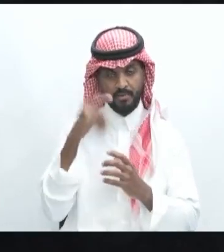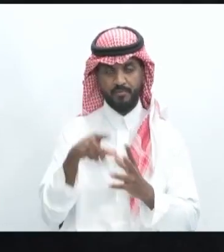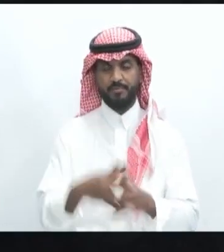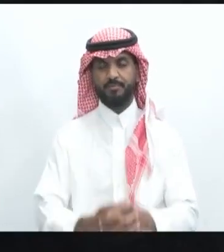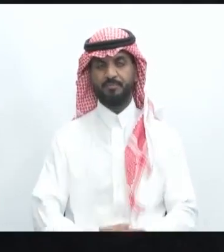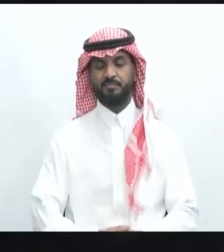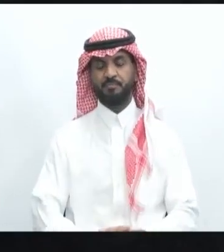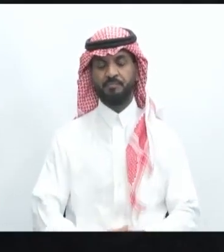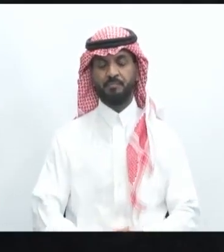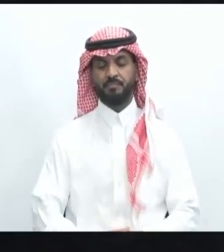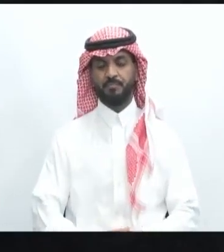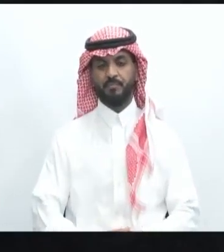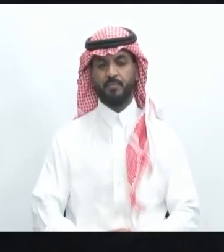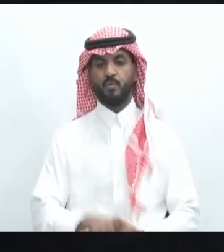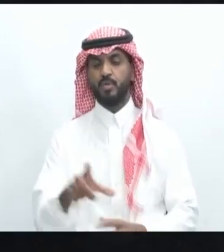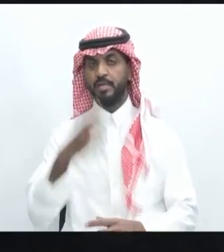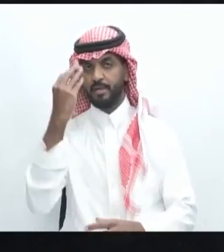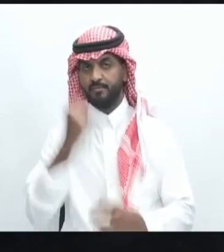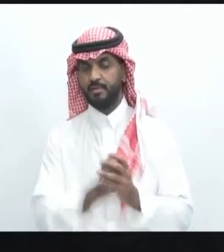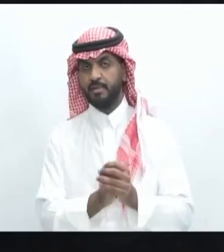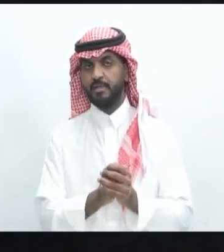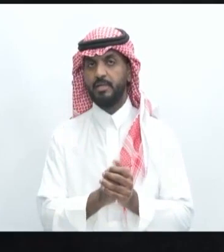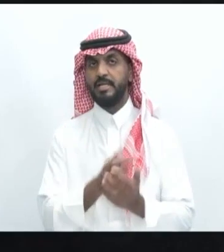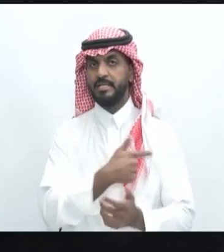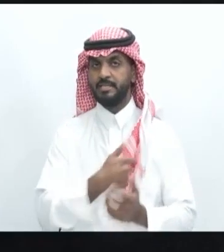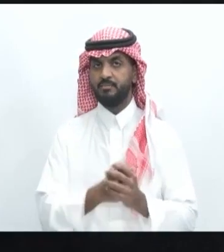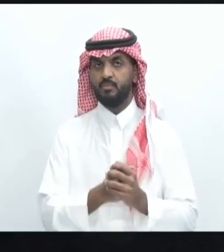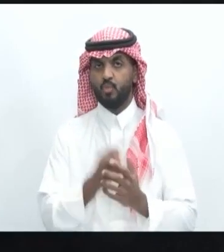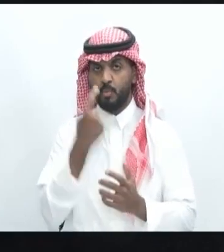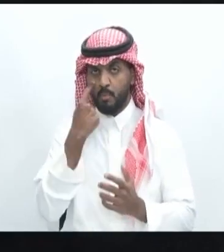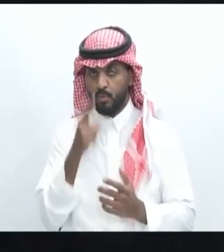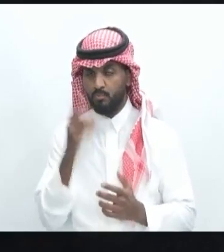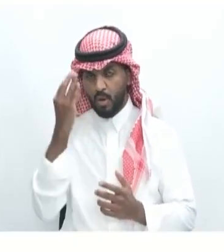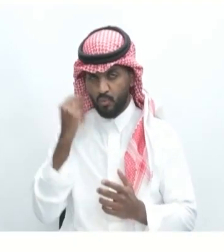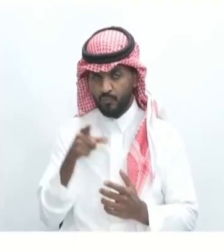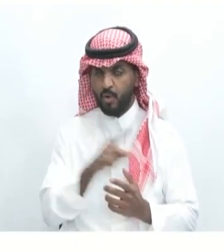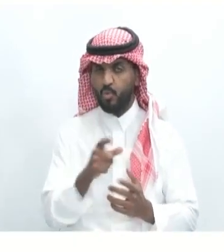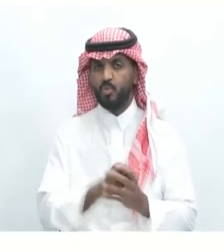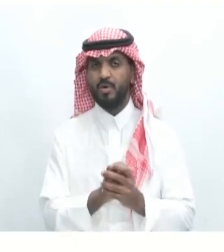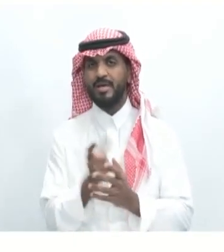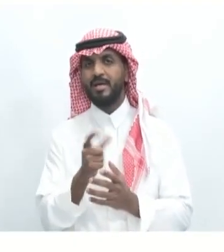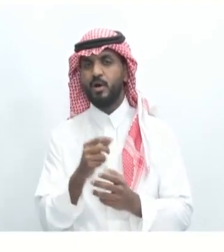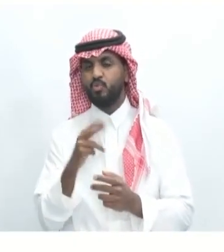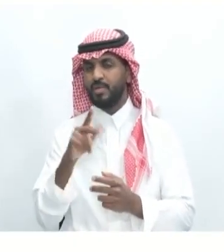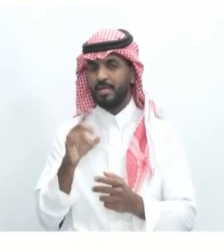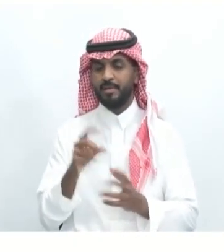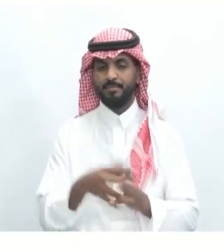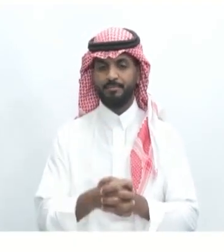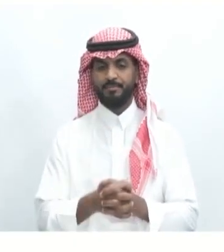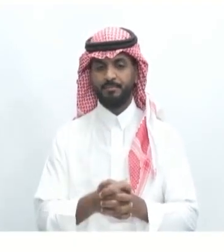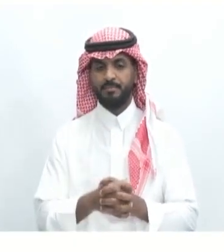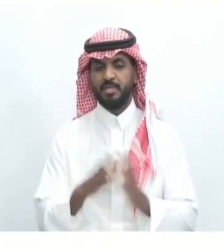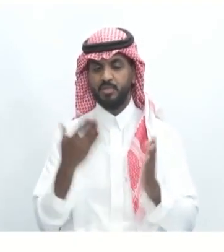ممتاز معرفه اذا هنا تعرفنا على ان الاسم قد يكون معرفه او نكره اذا